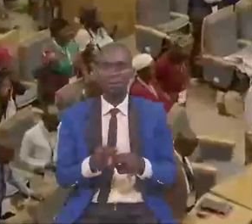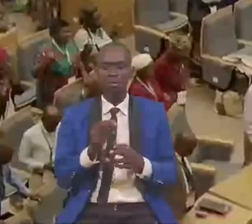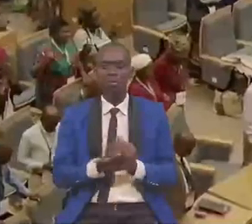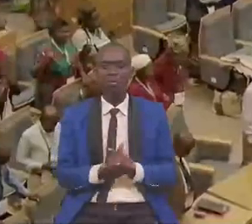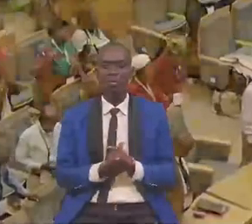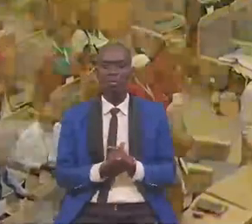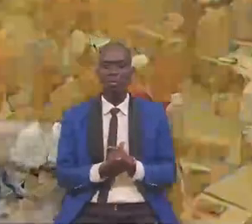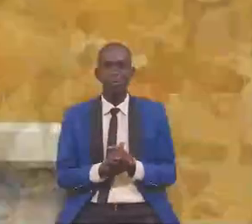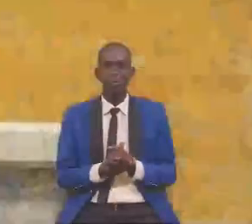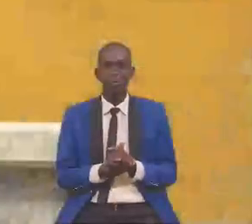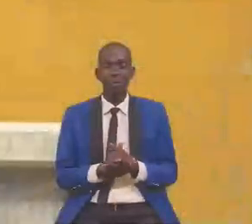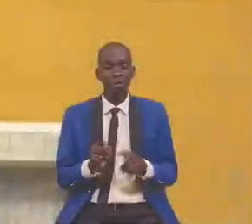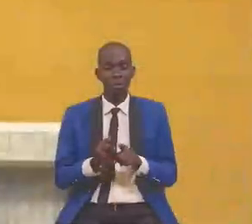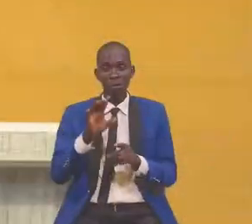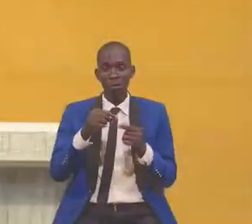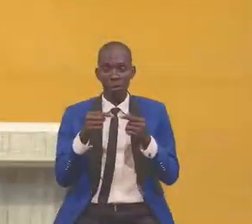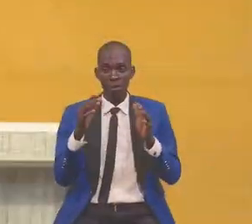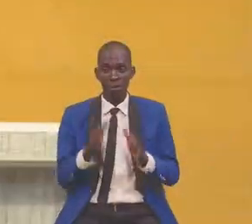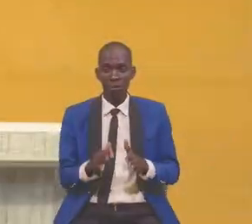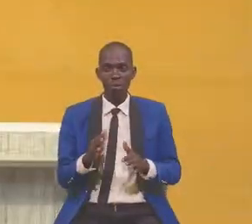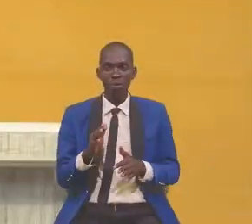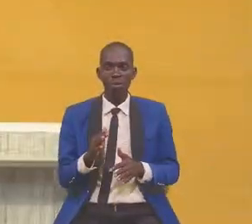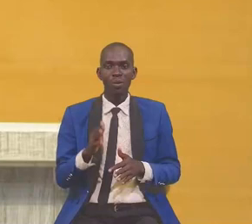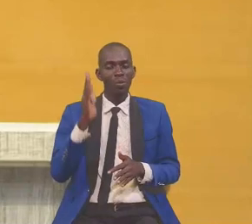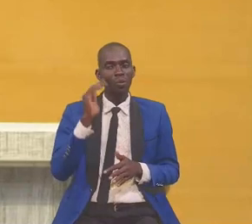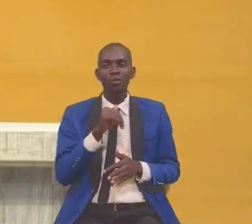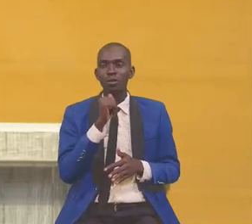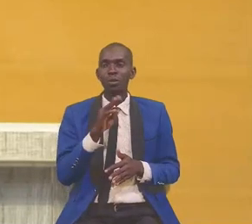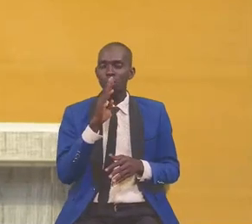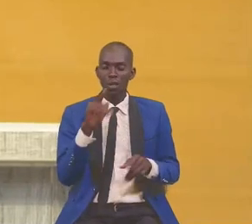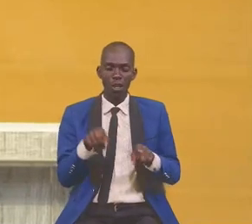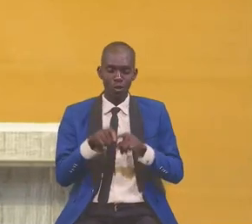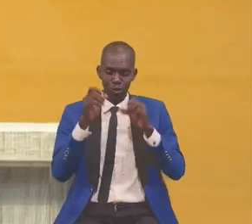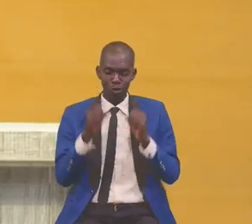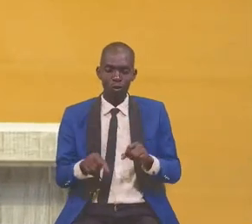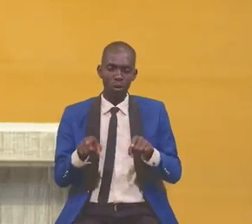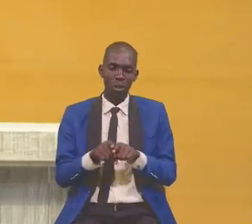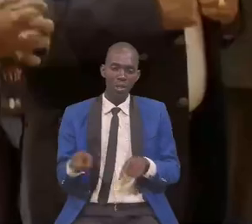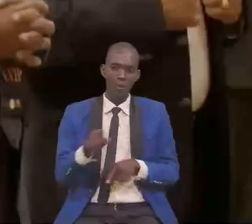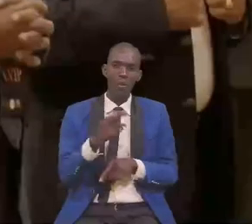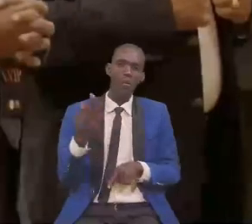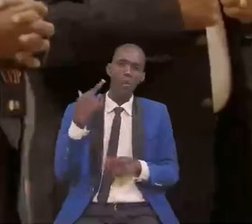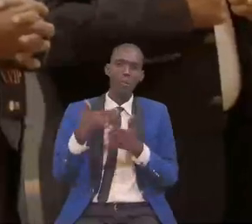Même tes ennemis, ils ne seront plus forts comme ils étaient avant au nom de Jésus.